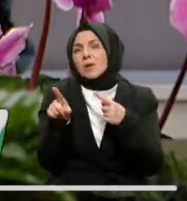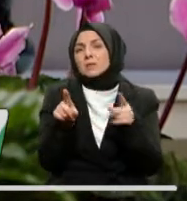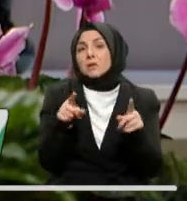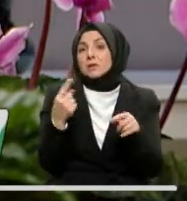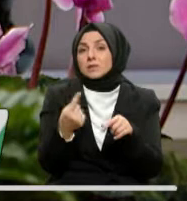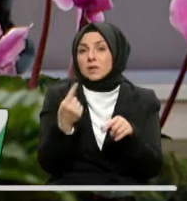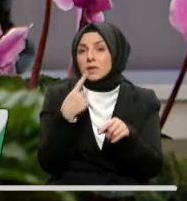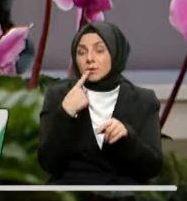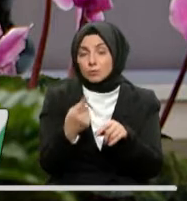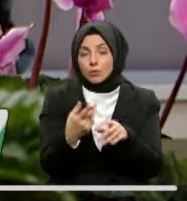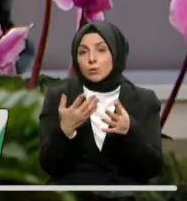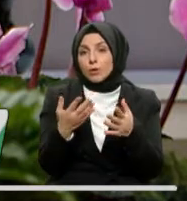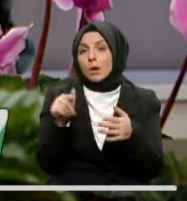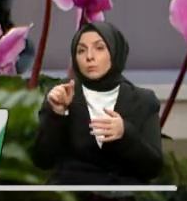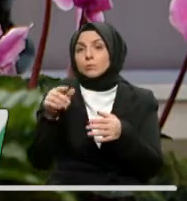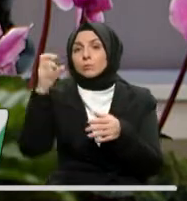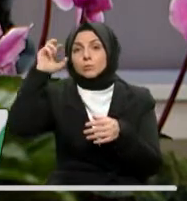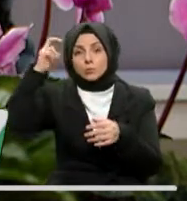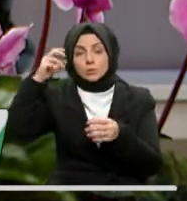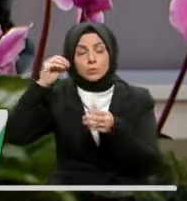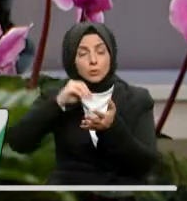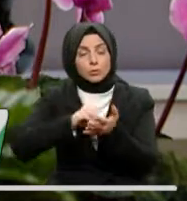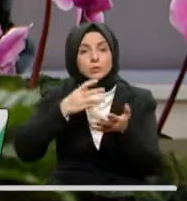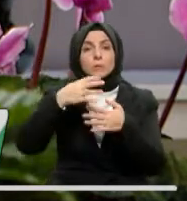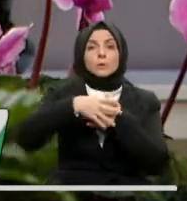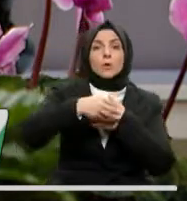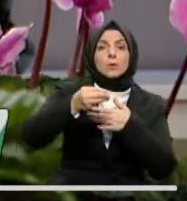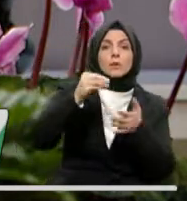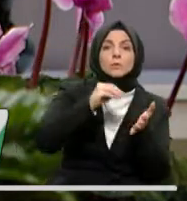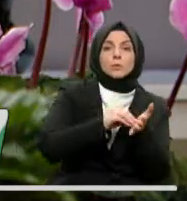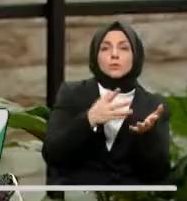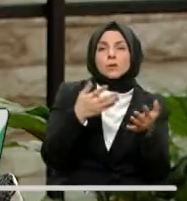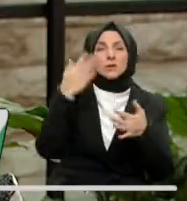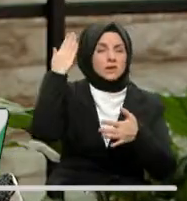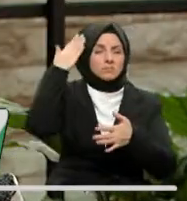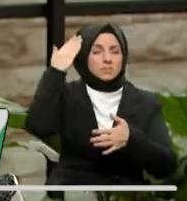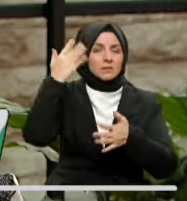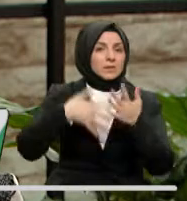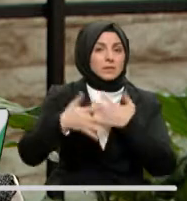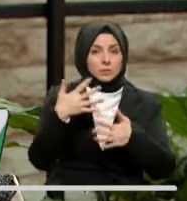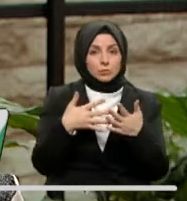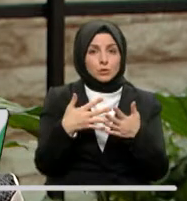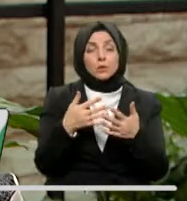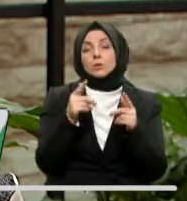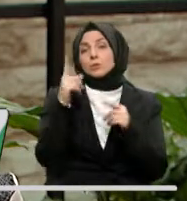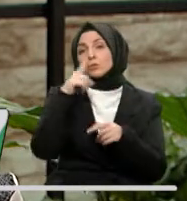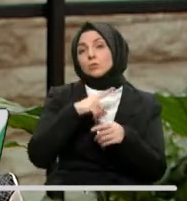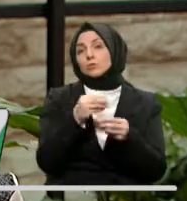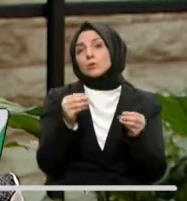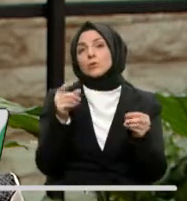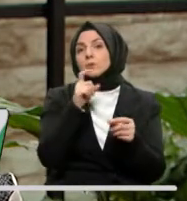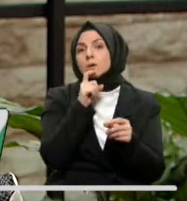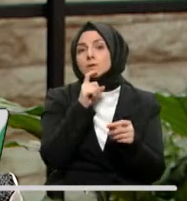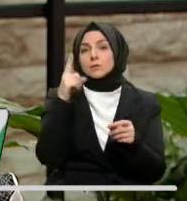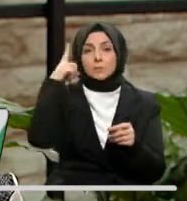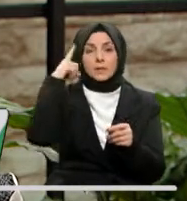aynı isim güneşini koyacağız gölgemi kocası ne kadar sulandırıc ağız bir Kafalar karışmıyor değil hem de çok yanlış bilgi var yani Orkide Bakın bu